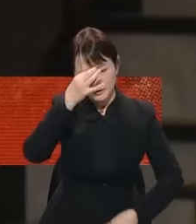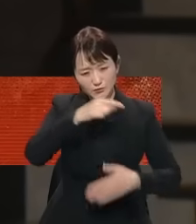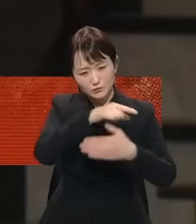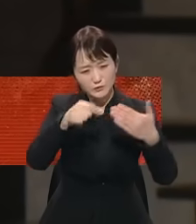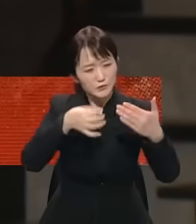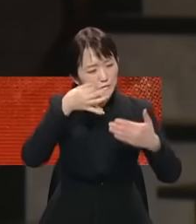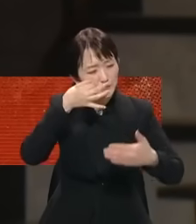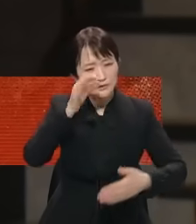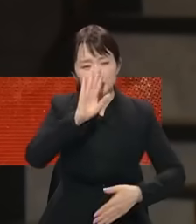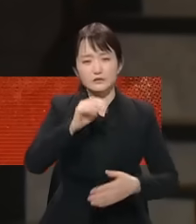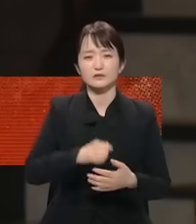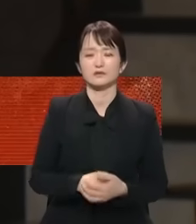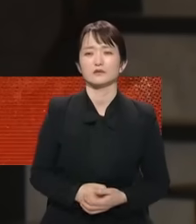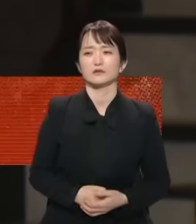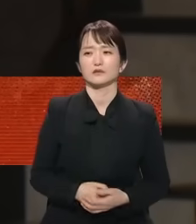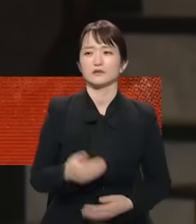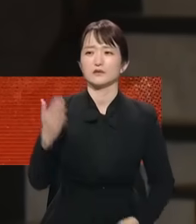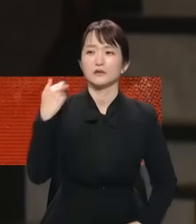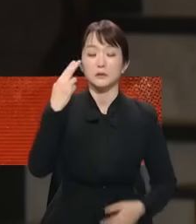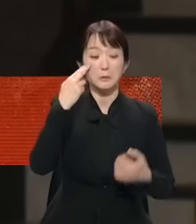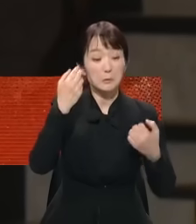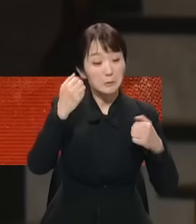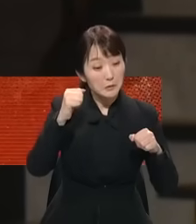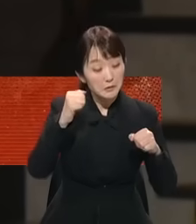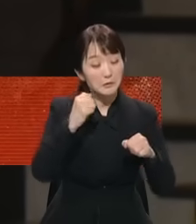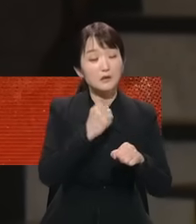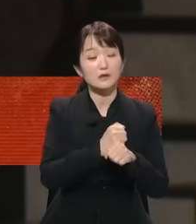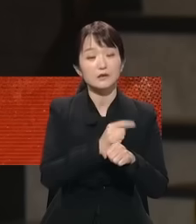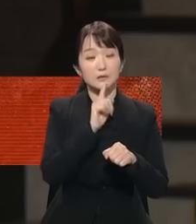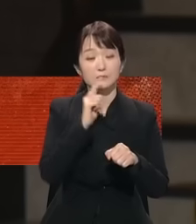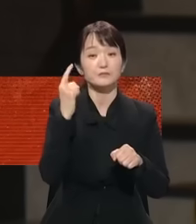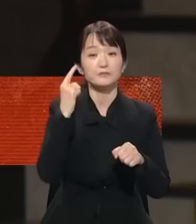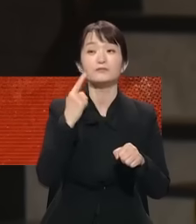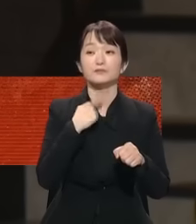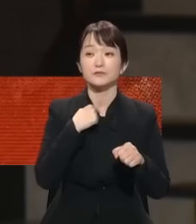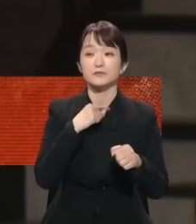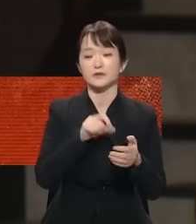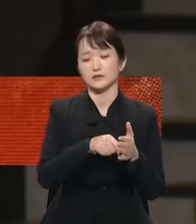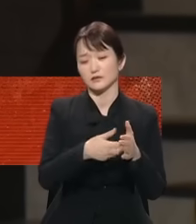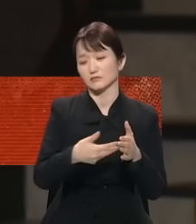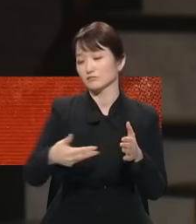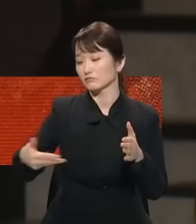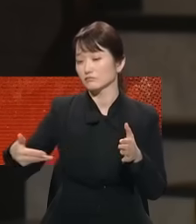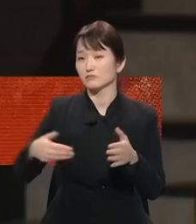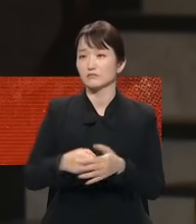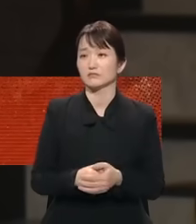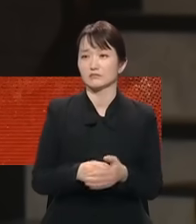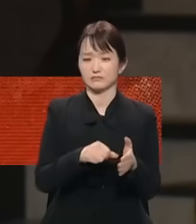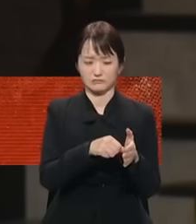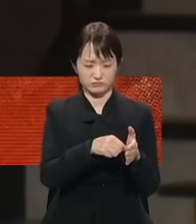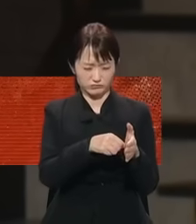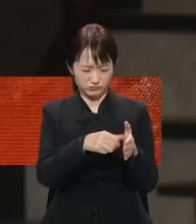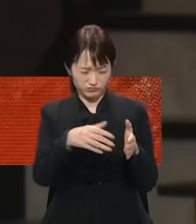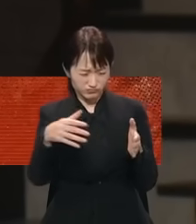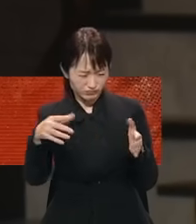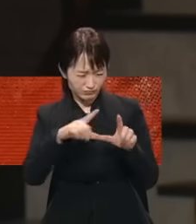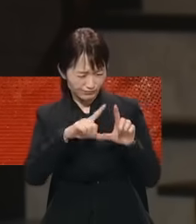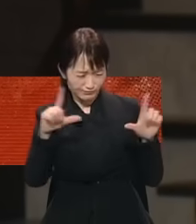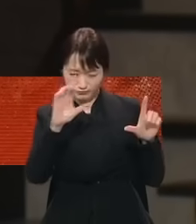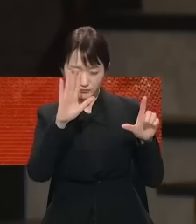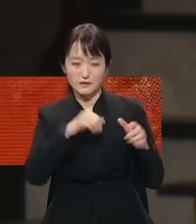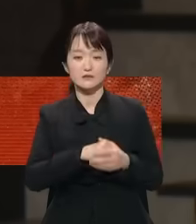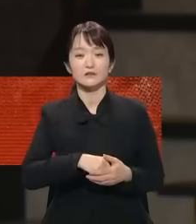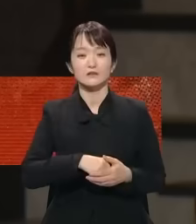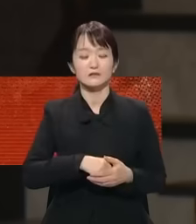않았고요. 예전에 그 배우를 한다는 얘기는 들은 것 같은데 뭐 시간이 한참 지났기 때문에 그리고 아주 유명한 사람은 아니었기 때문에 아